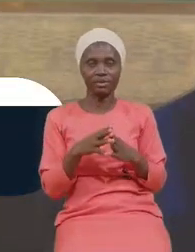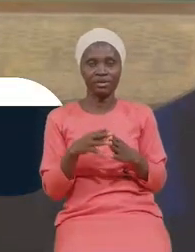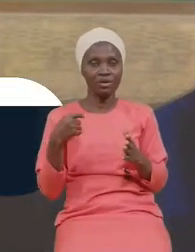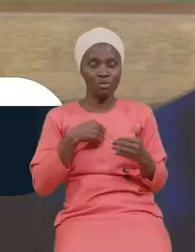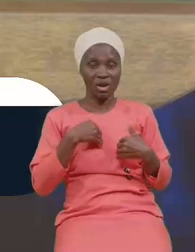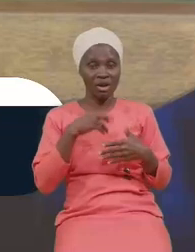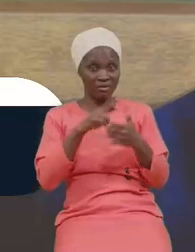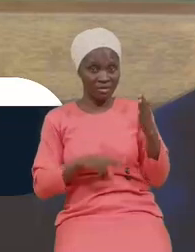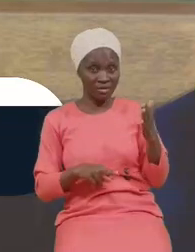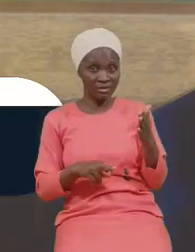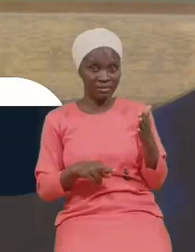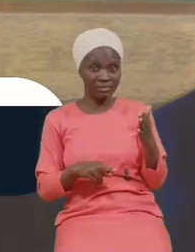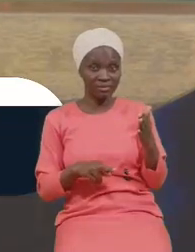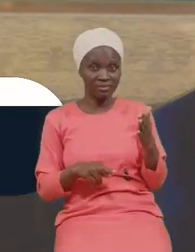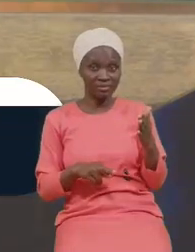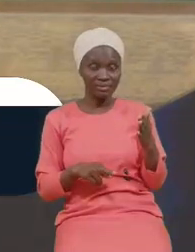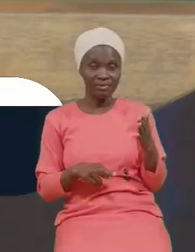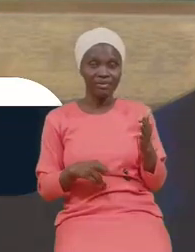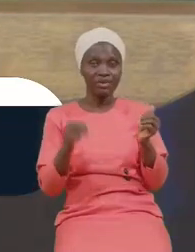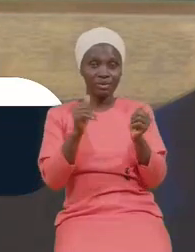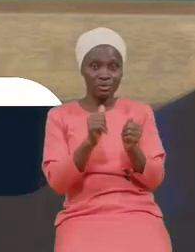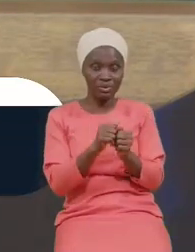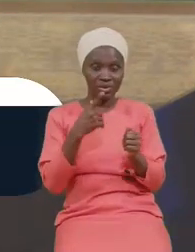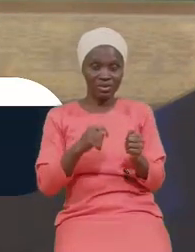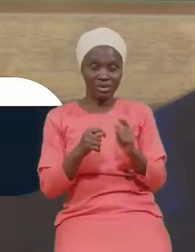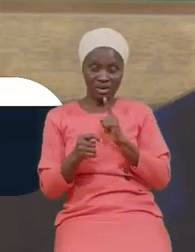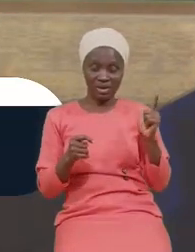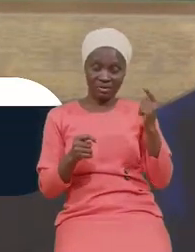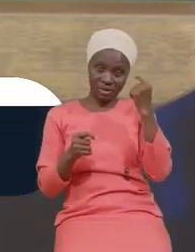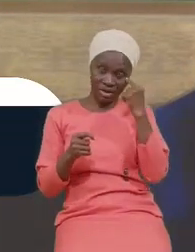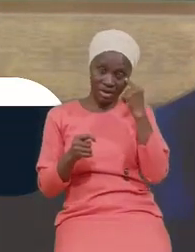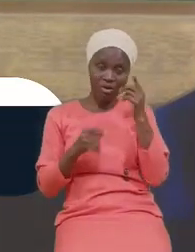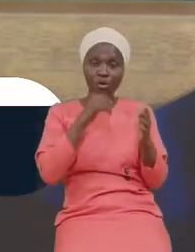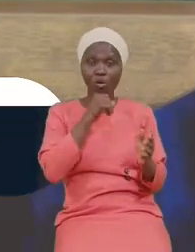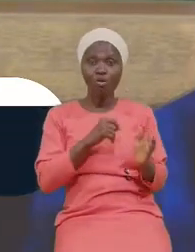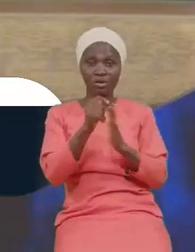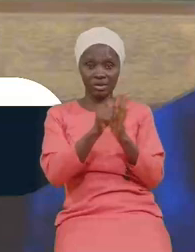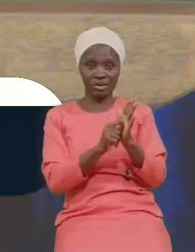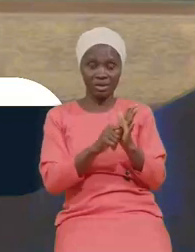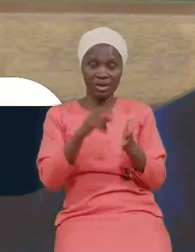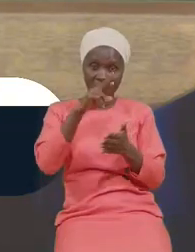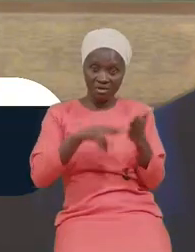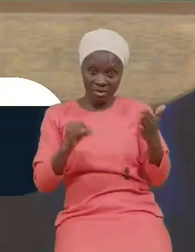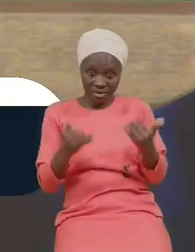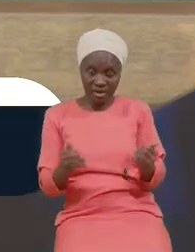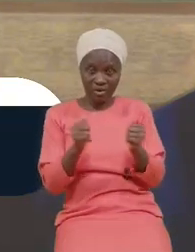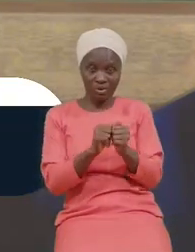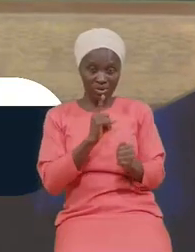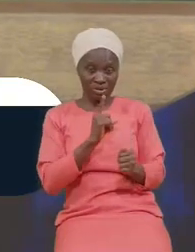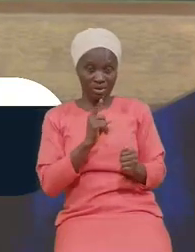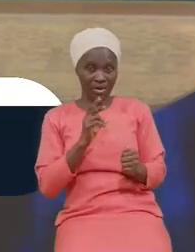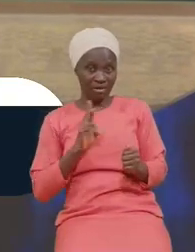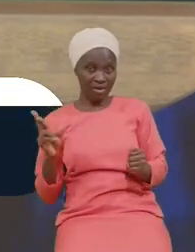nous avons lu avec l’œil gauche l'Ancien Testament mais on lui avait que l’œil droit maintenant le Nouveau Testament nous